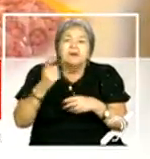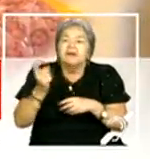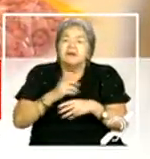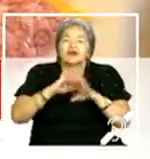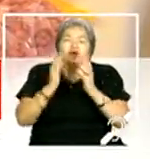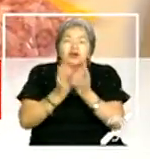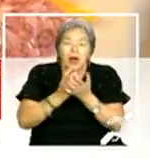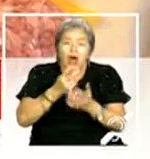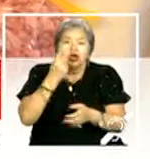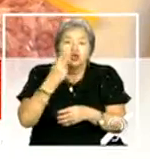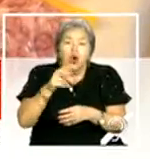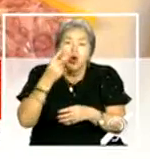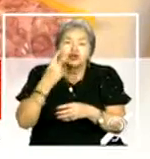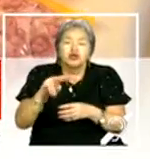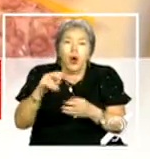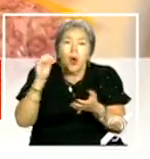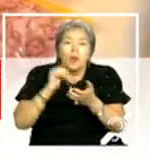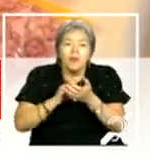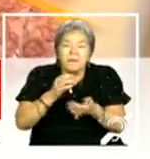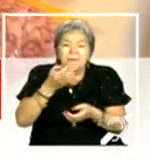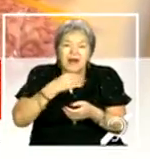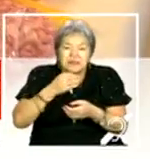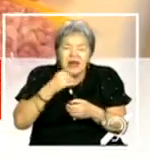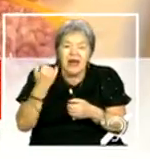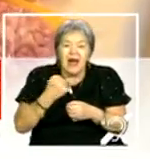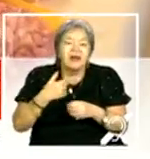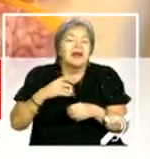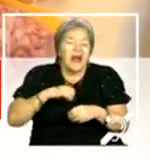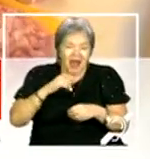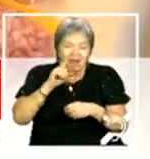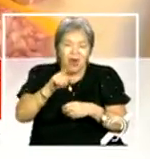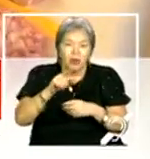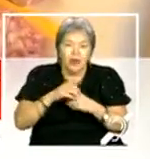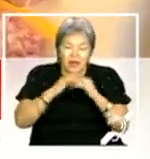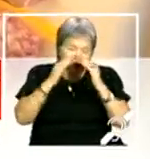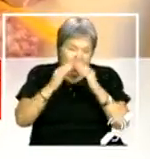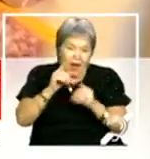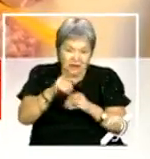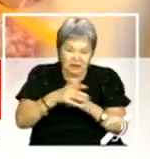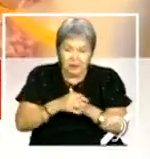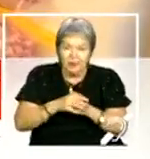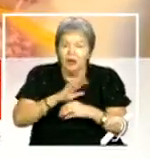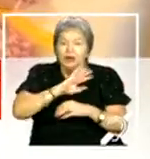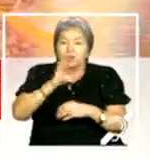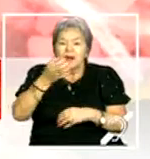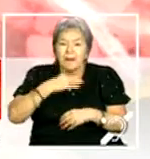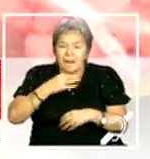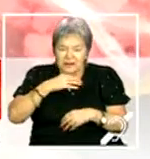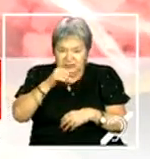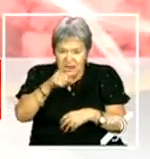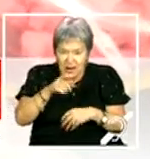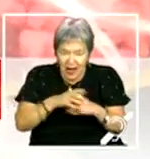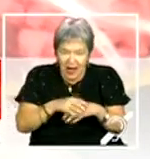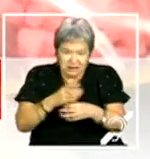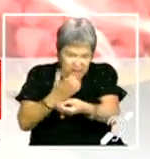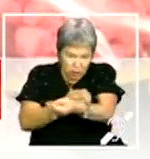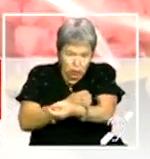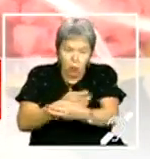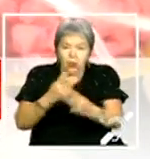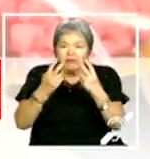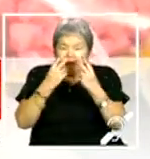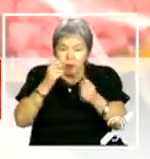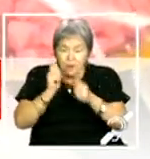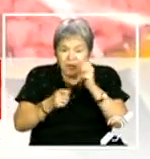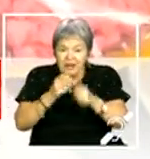celor 22.000 de comprimate. Potrivit procurorilor DICOT, toate aceste comprimate de ecstasy valorau pe